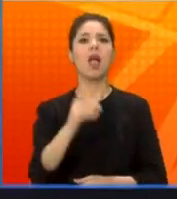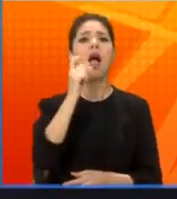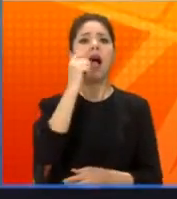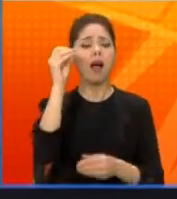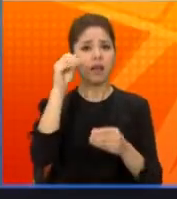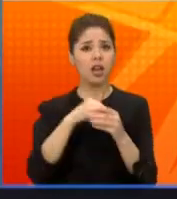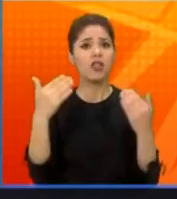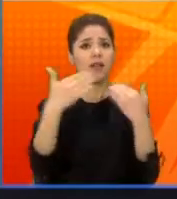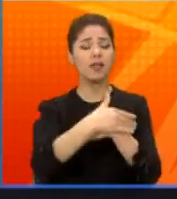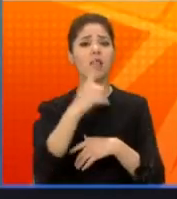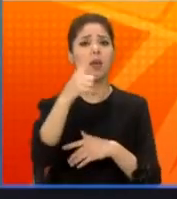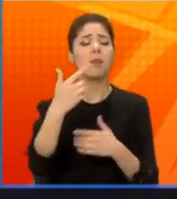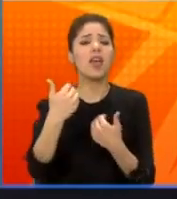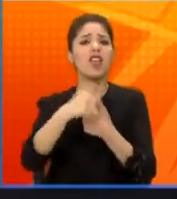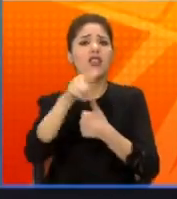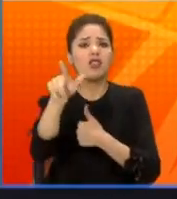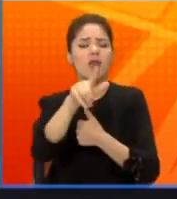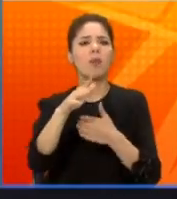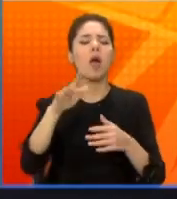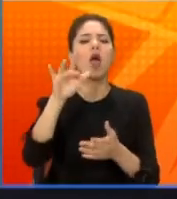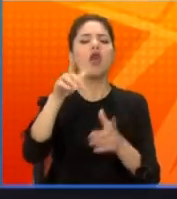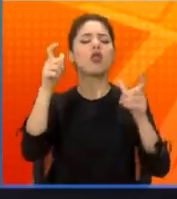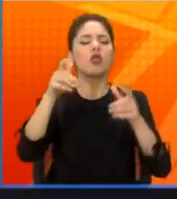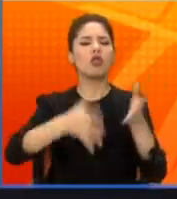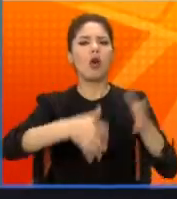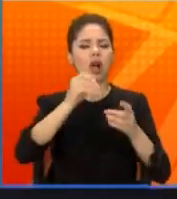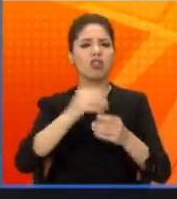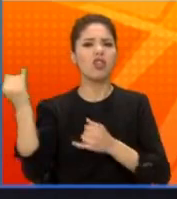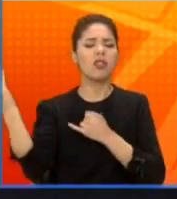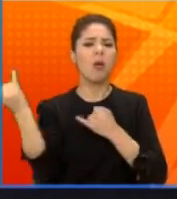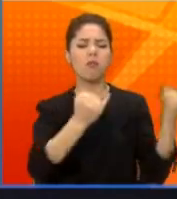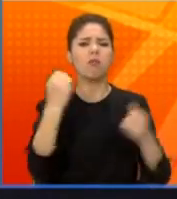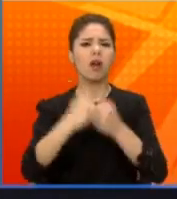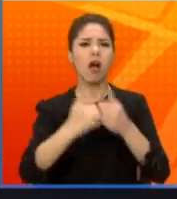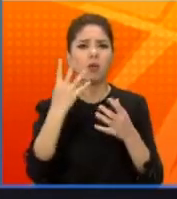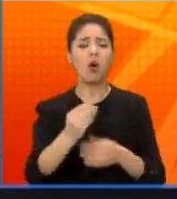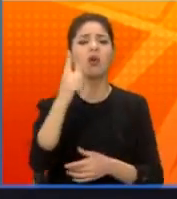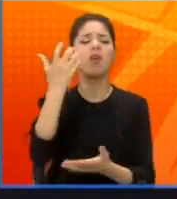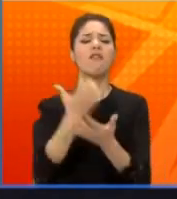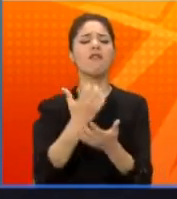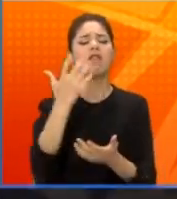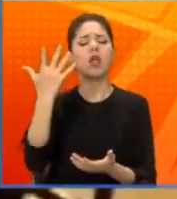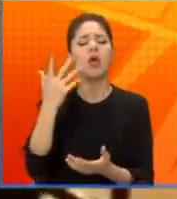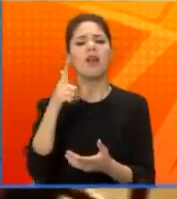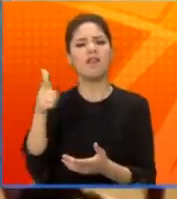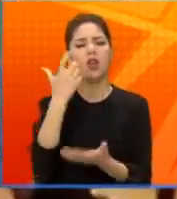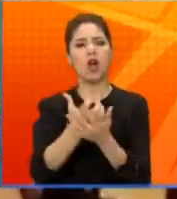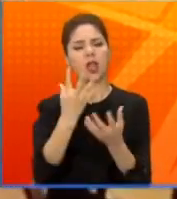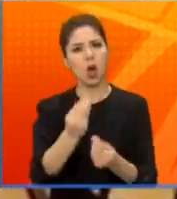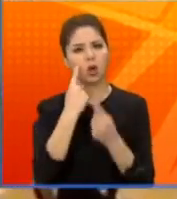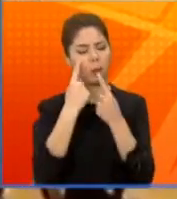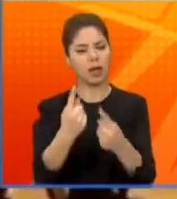Başkent'te gece bir çiftin sokak ortasındaki kavgasına sahne oldu. Dehşet yüklü görüntüler kayda geçti.